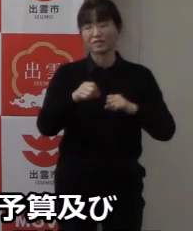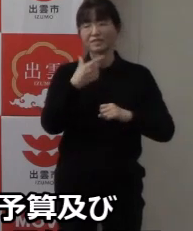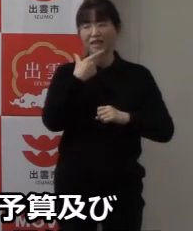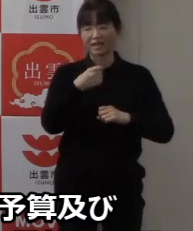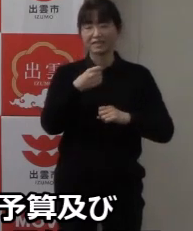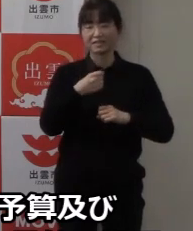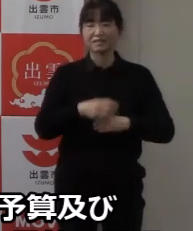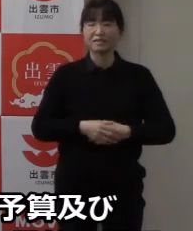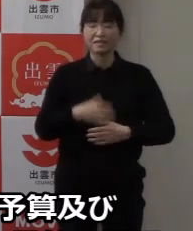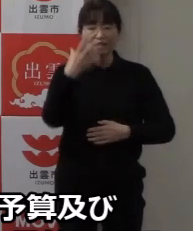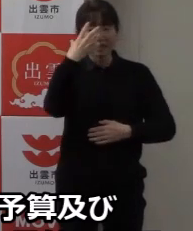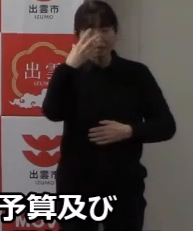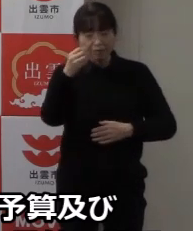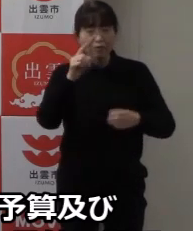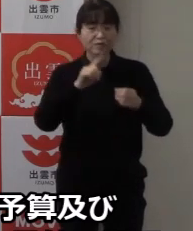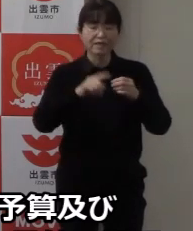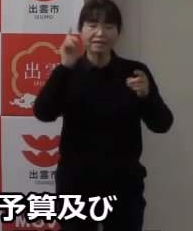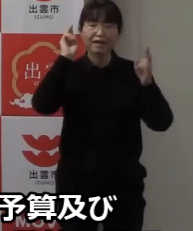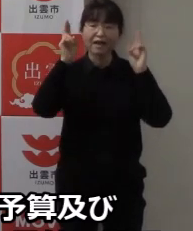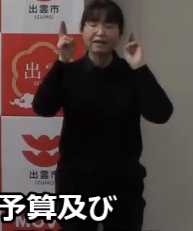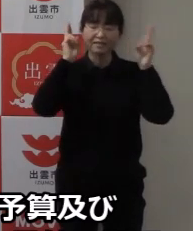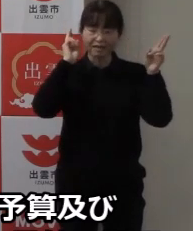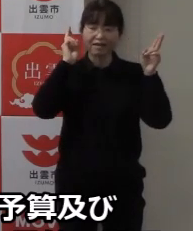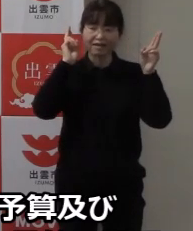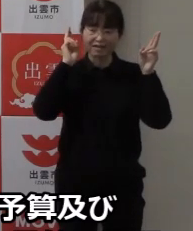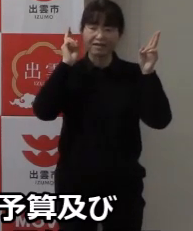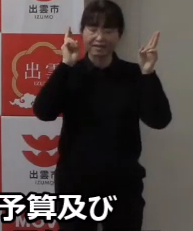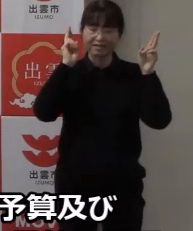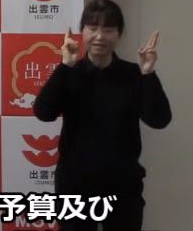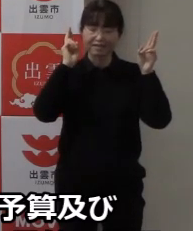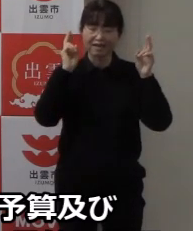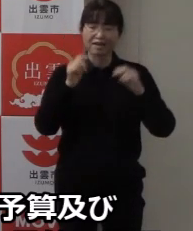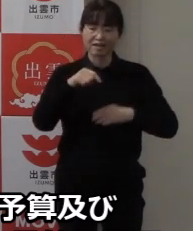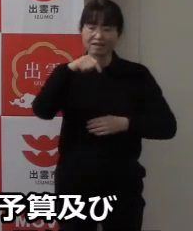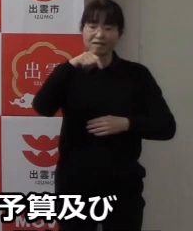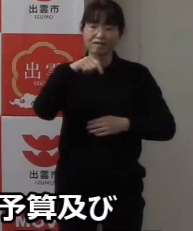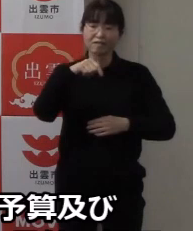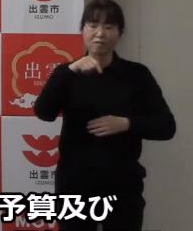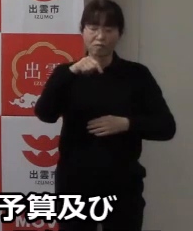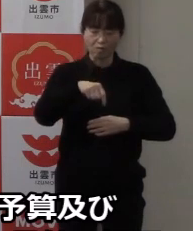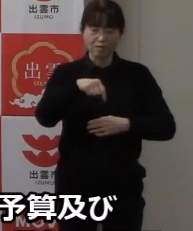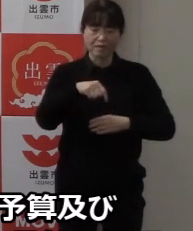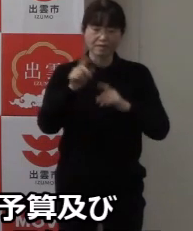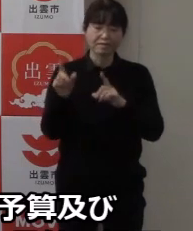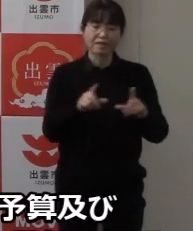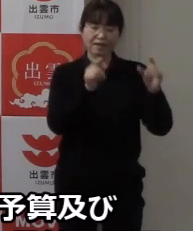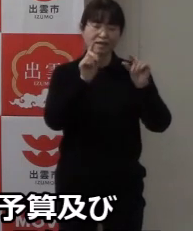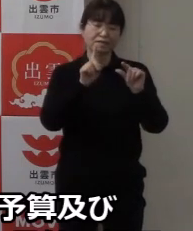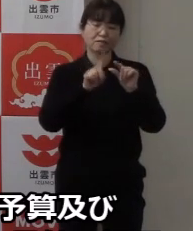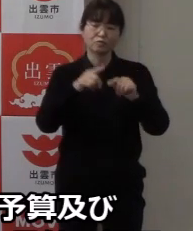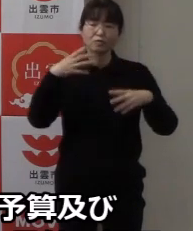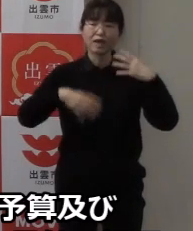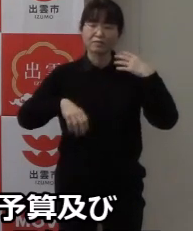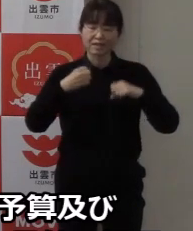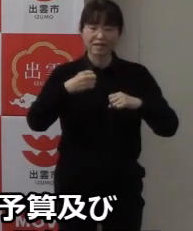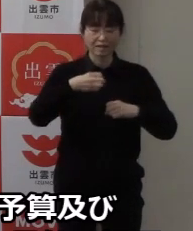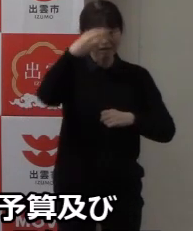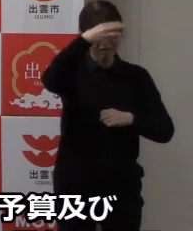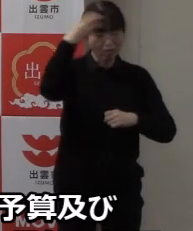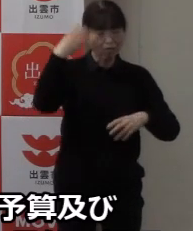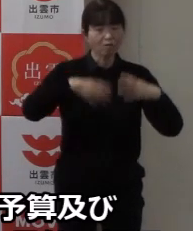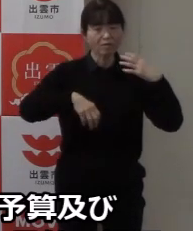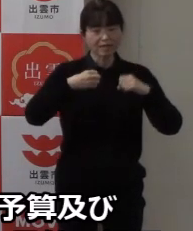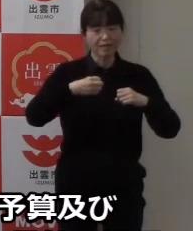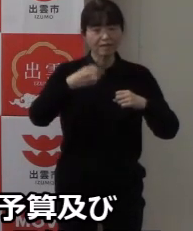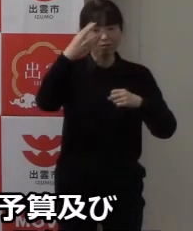魅力的な企業がですね、まあ、これからやっぱりこうここにいる中学生とか高校生、8